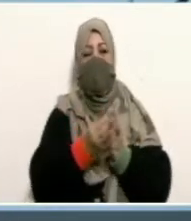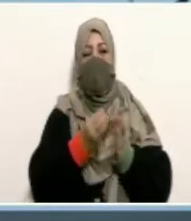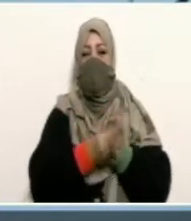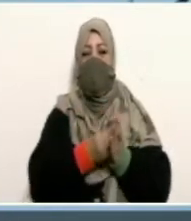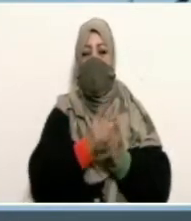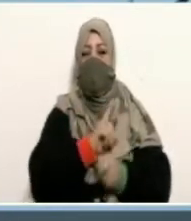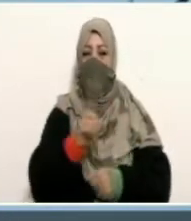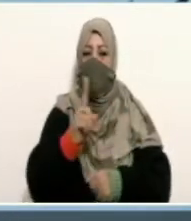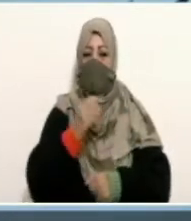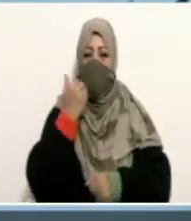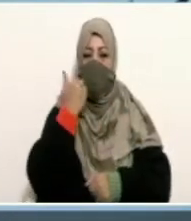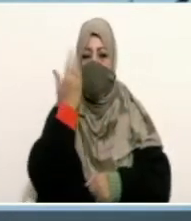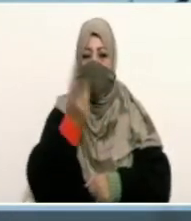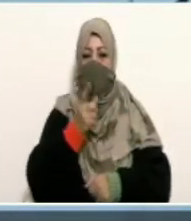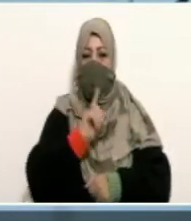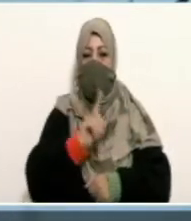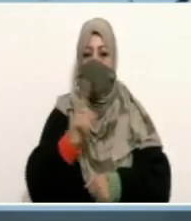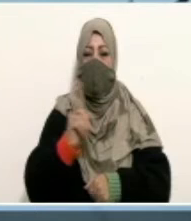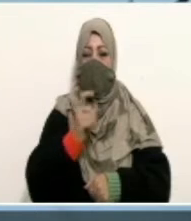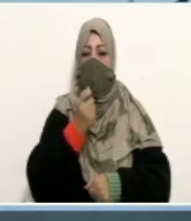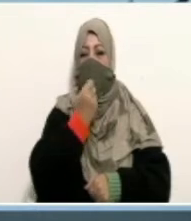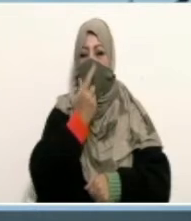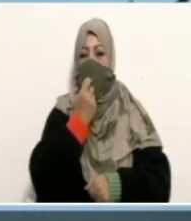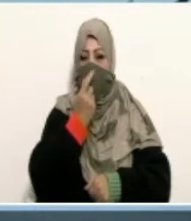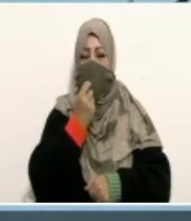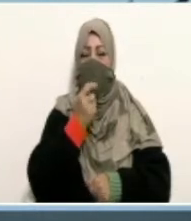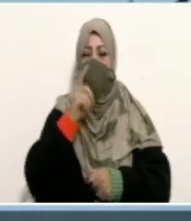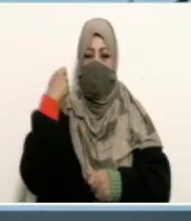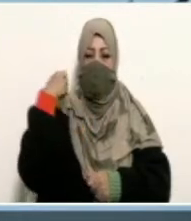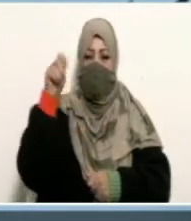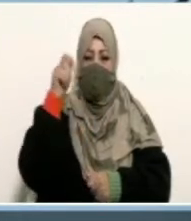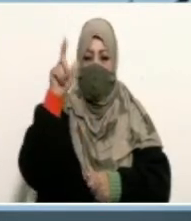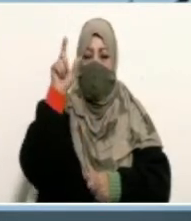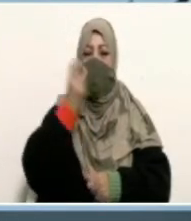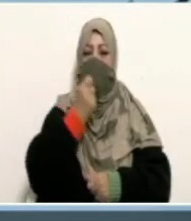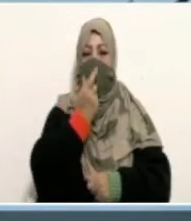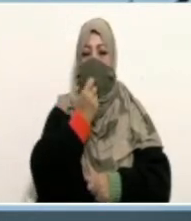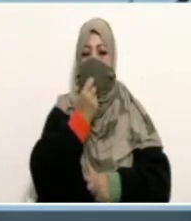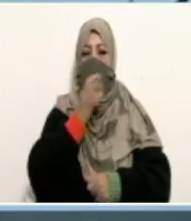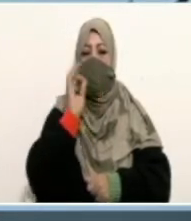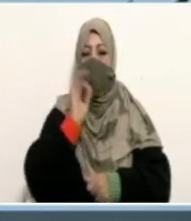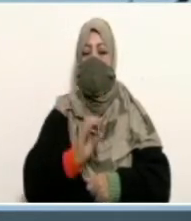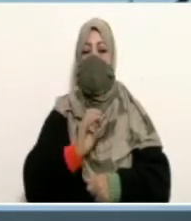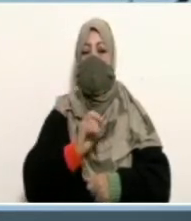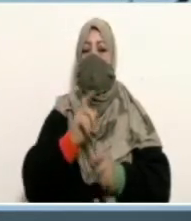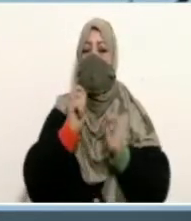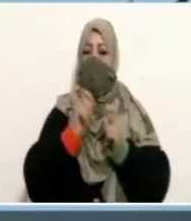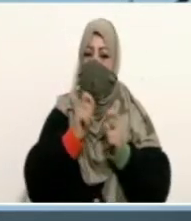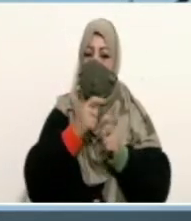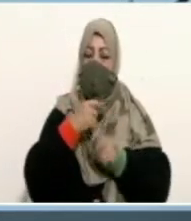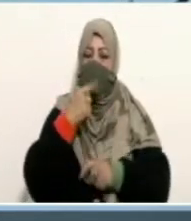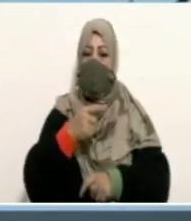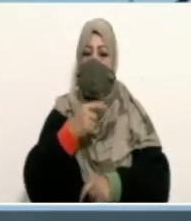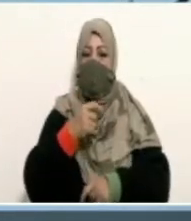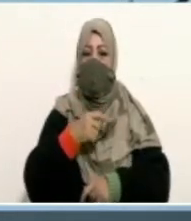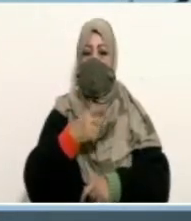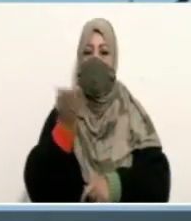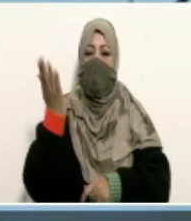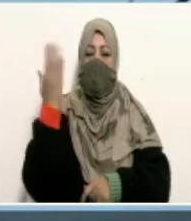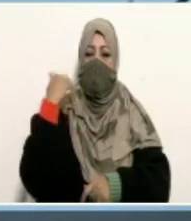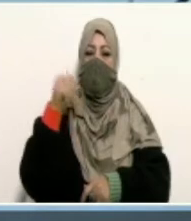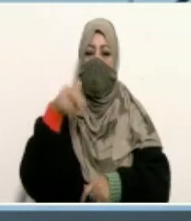دار الإفتاء الليبية الحالية، وكذلك أيام الشيخ الطاهر الزاوي أصدر فيها فتوى وتعدل